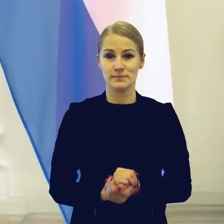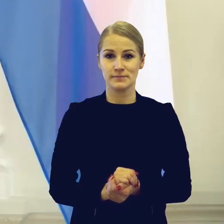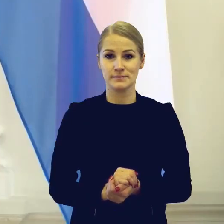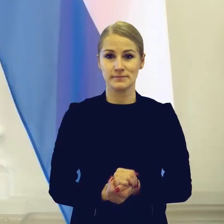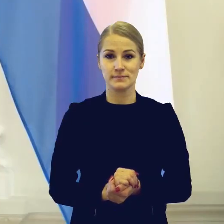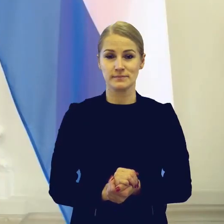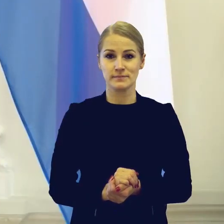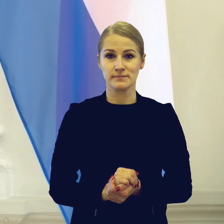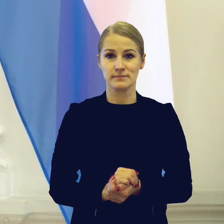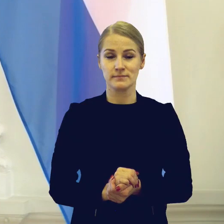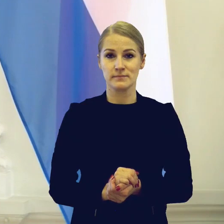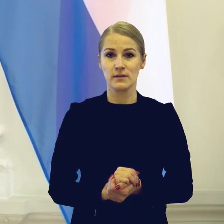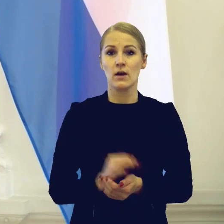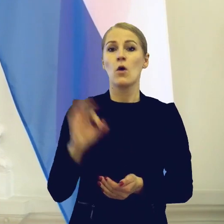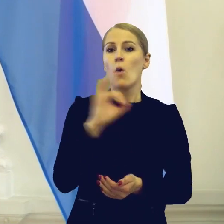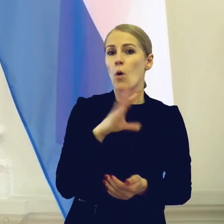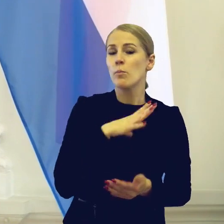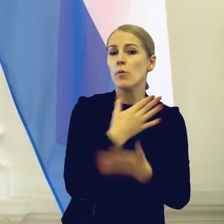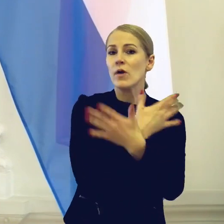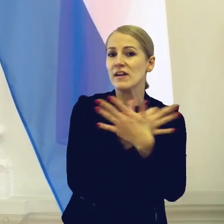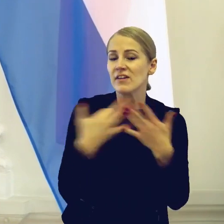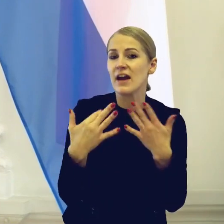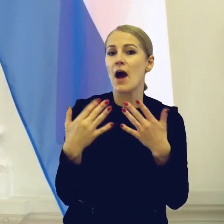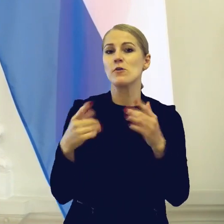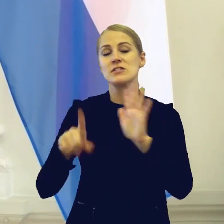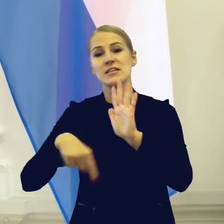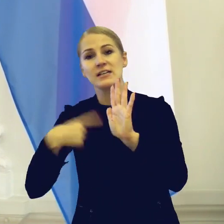Didelį susirūpinimą keliančius klausimus,